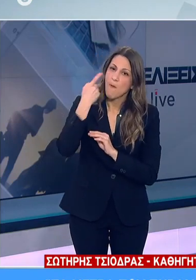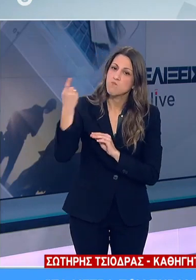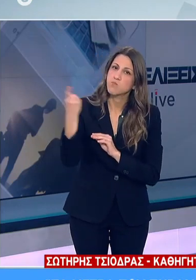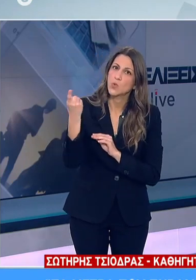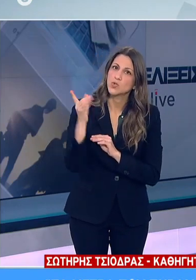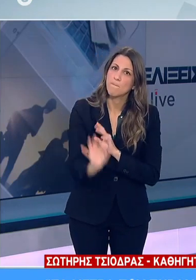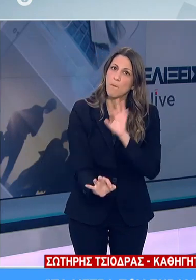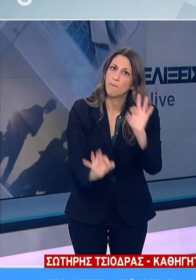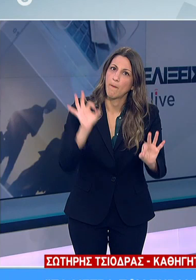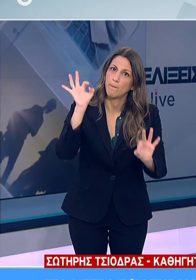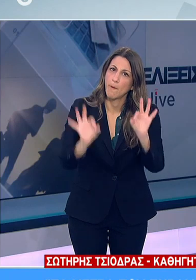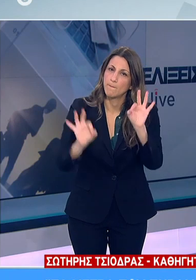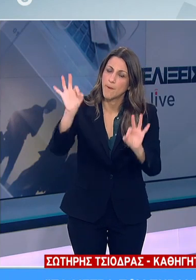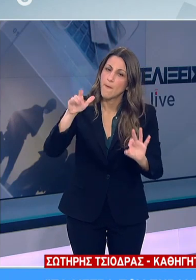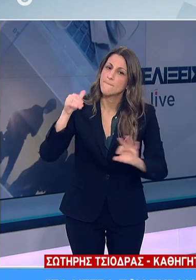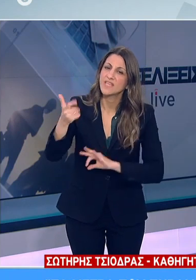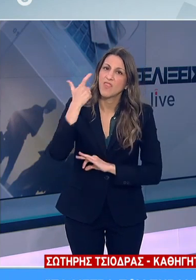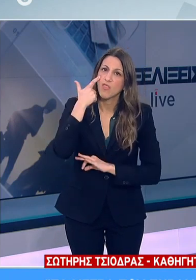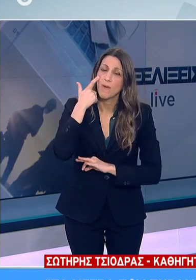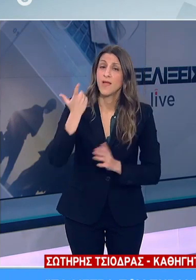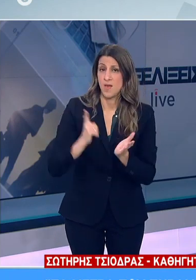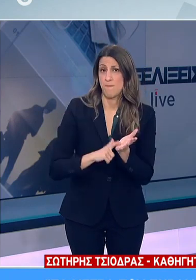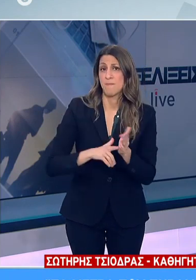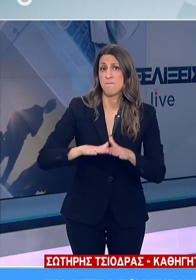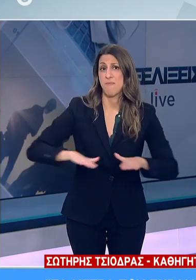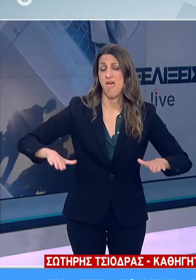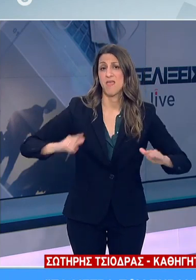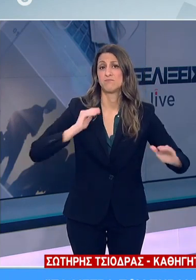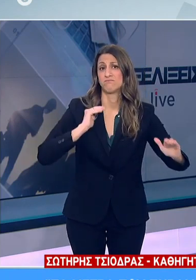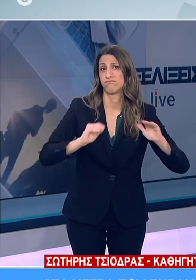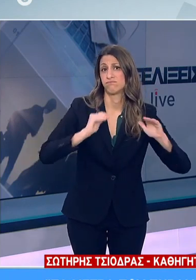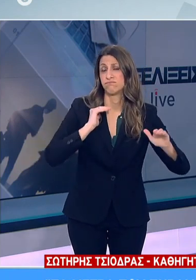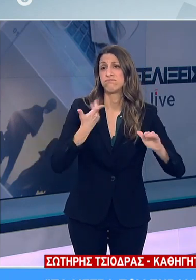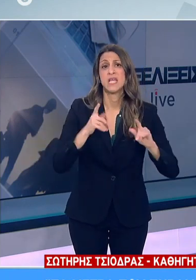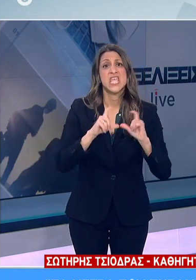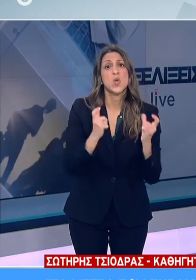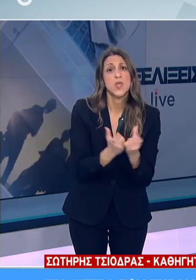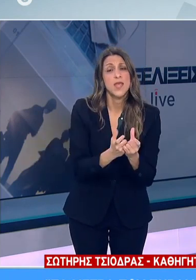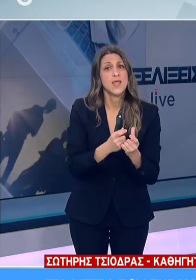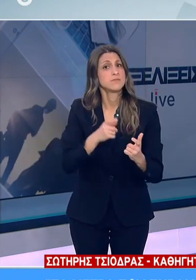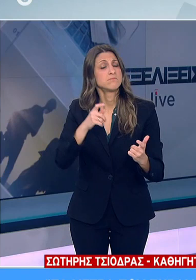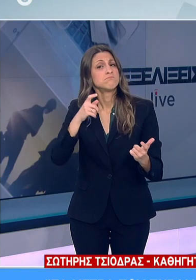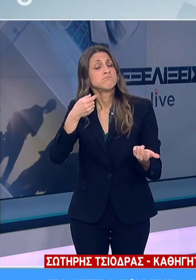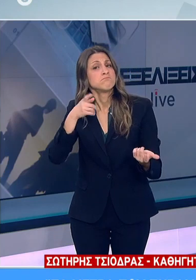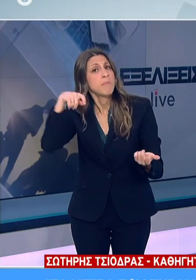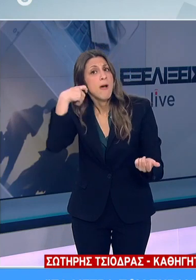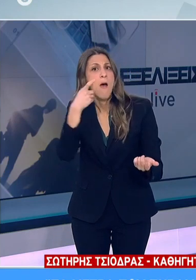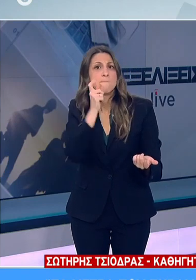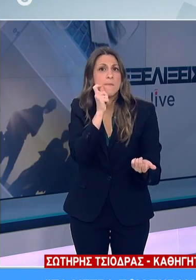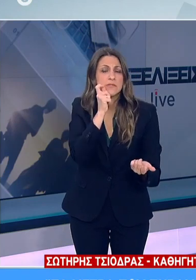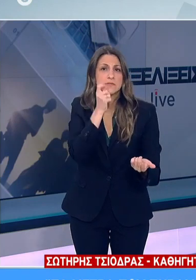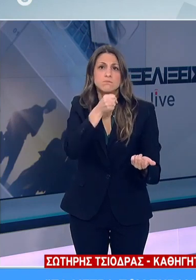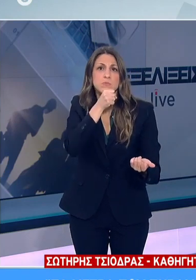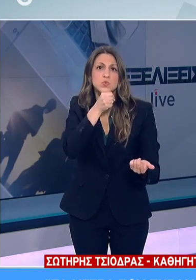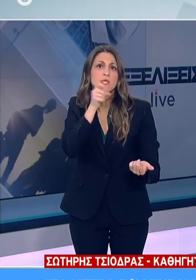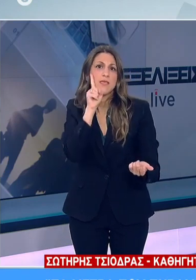επιδημίας, ώστε να προστατεύεται η υγεία των παιδιών, του οικογενειακού τους περίγυρου, των ευπαθών ομάδων και όλης της